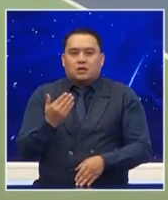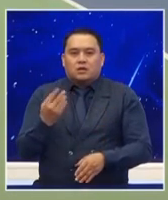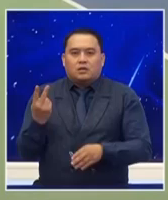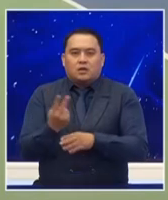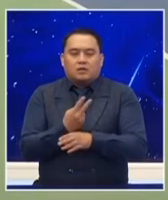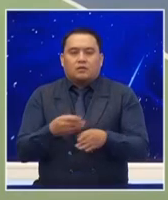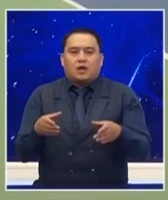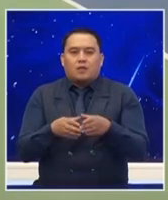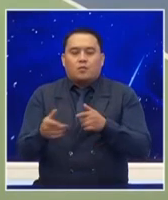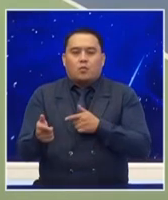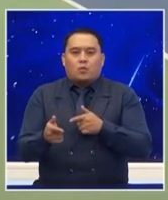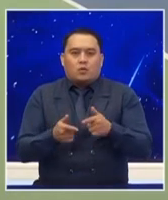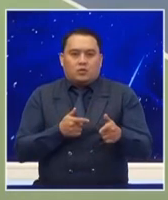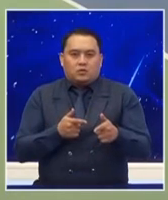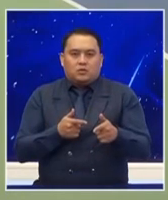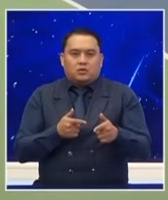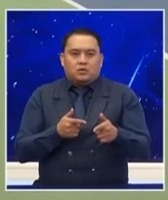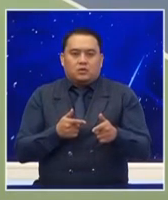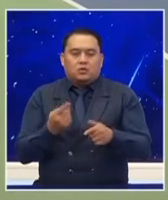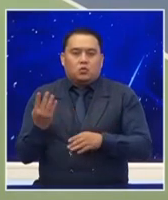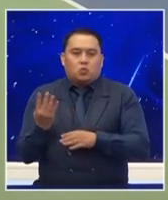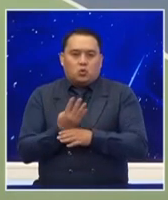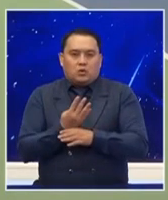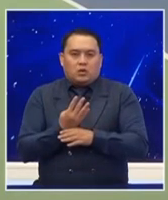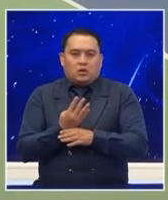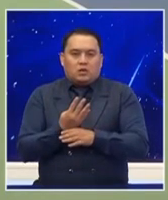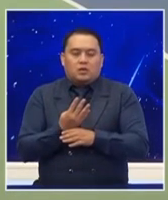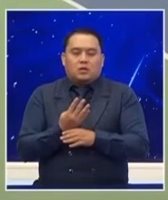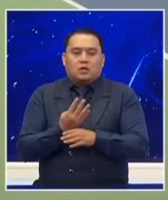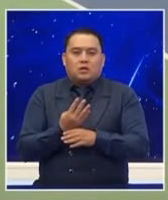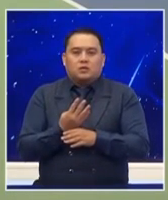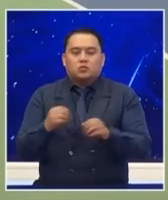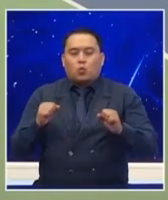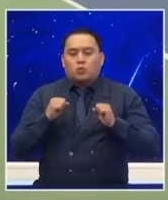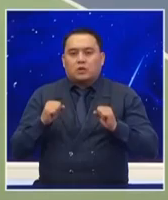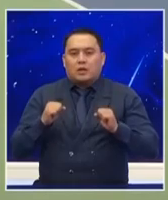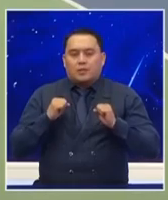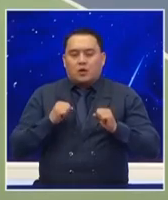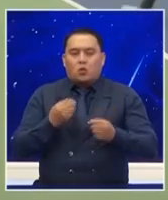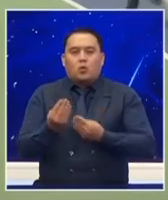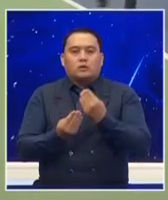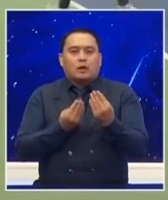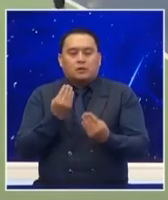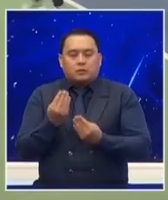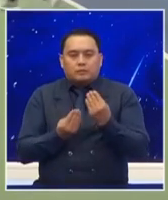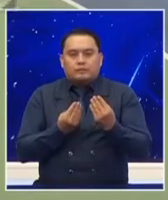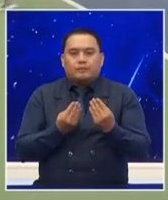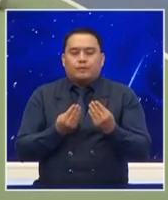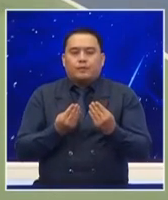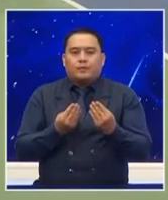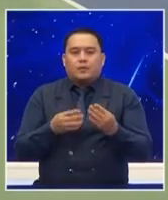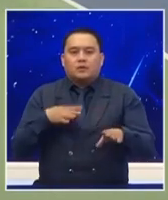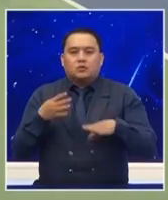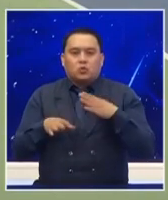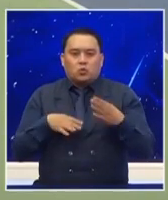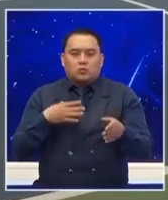бір кордқа және төртке дейін кішкентай спортшыларымызды ойнатып, осындай оқу-жаттығу